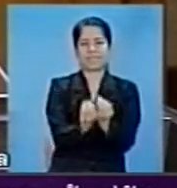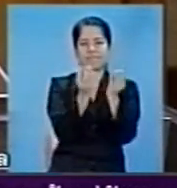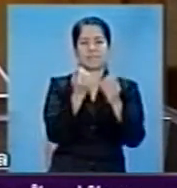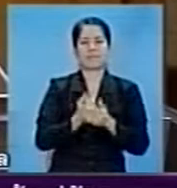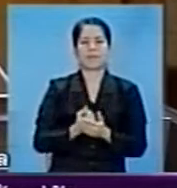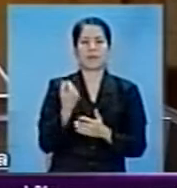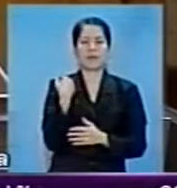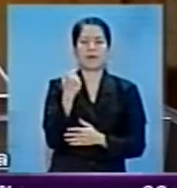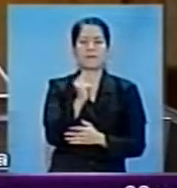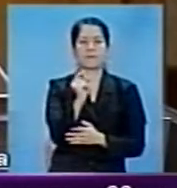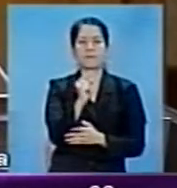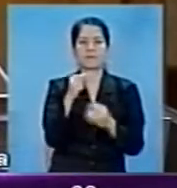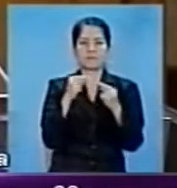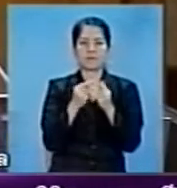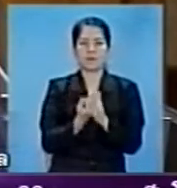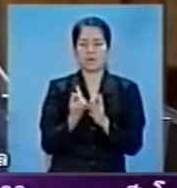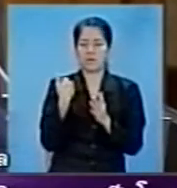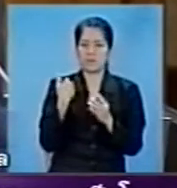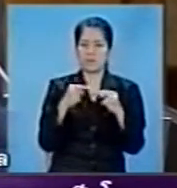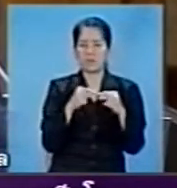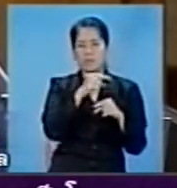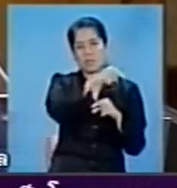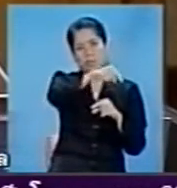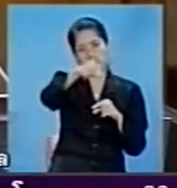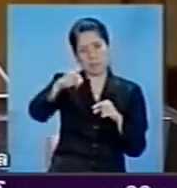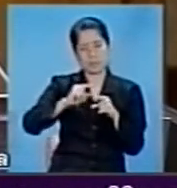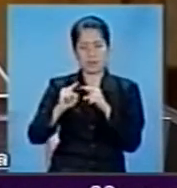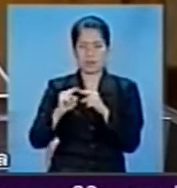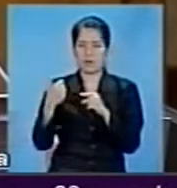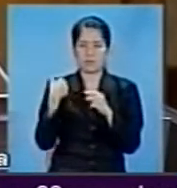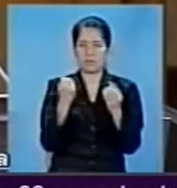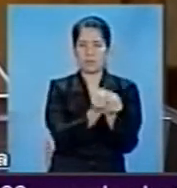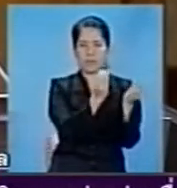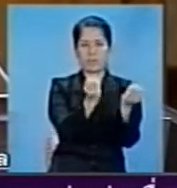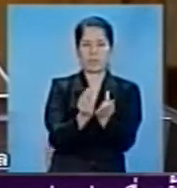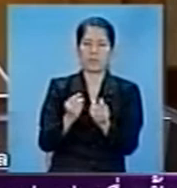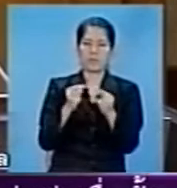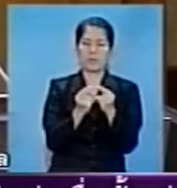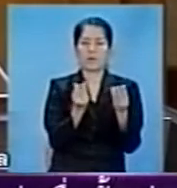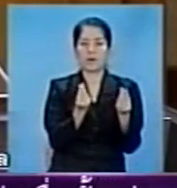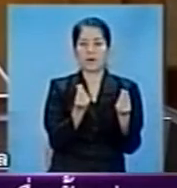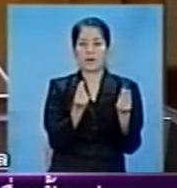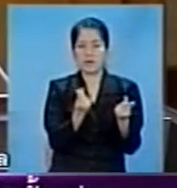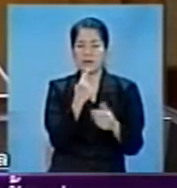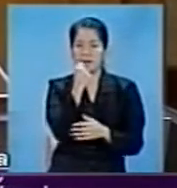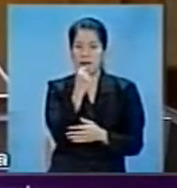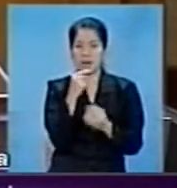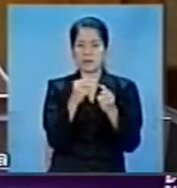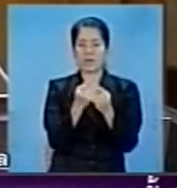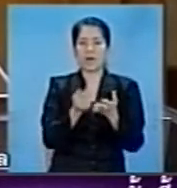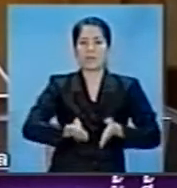เกิดสภาพที่เรียกว่าเป็นการจลาจลหลายจุดในกรุงเทพมหานครดินแดงถนนเพชรบุ